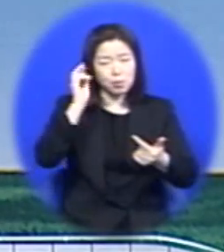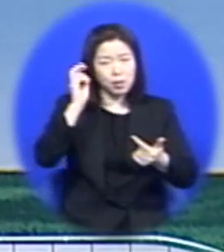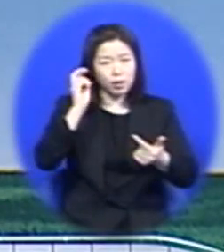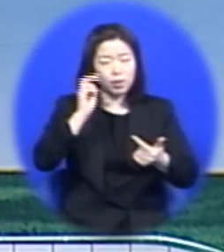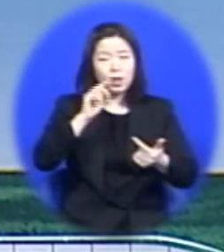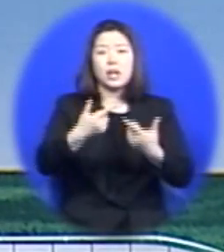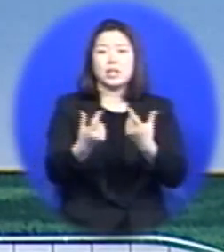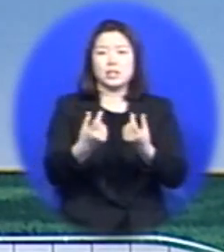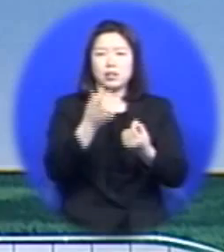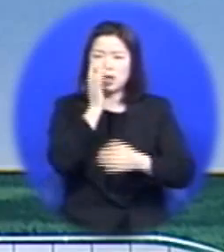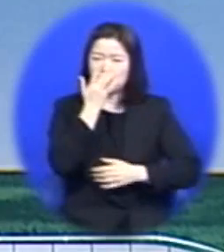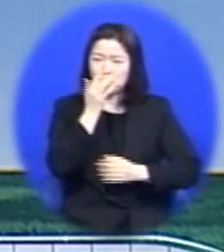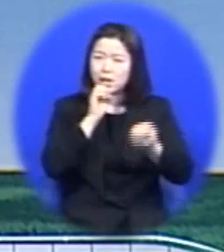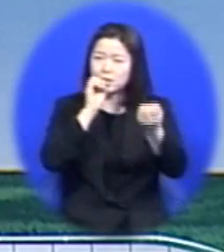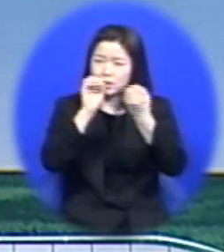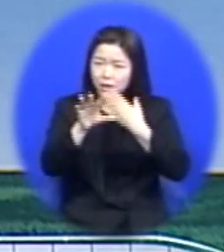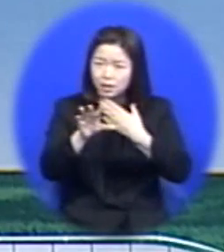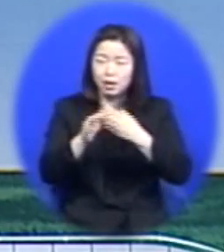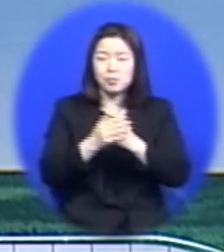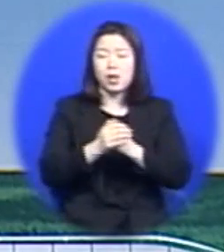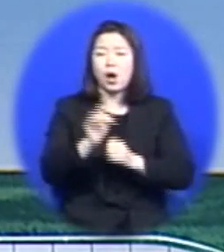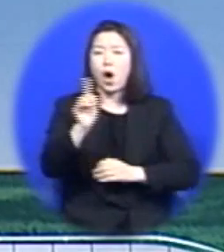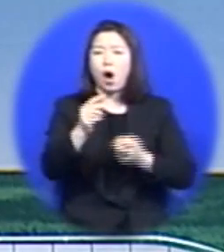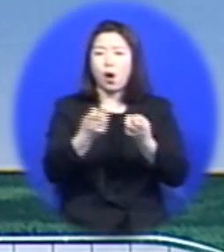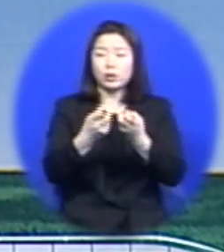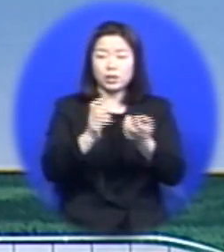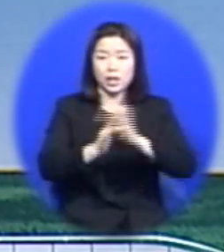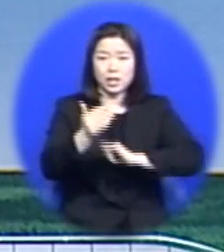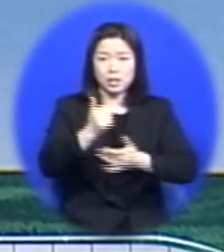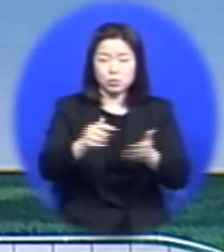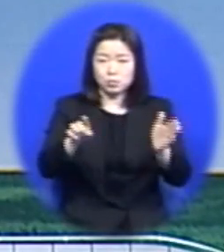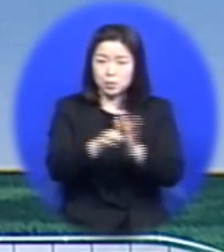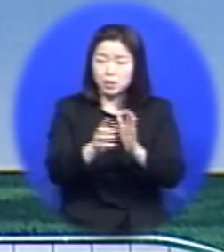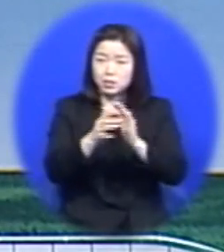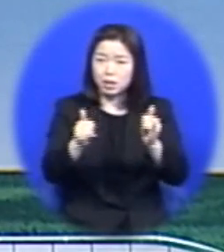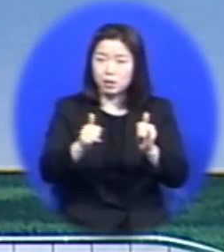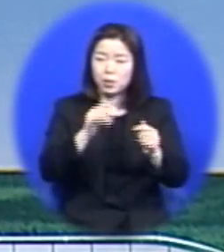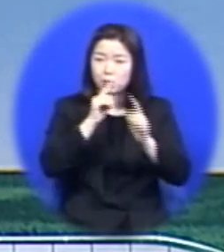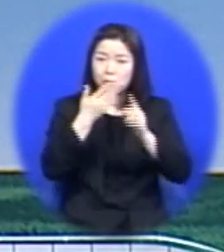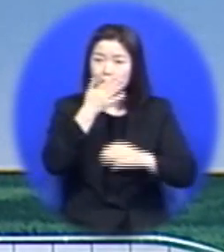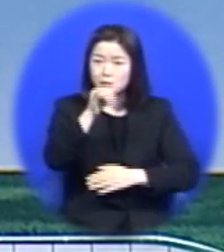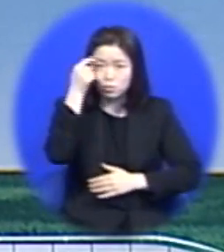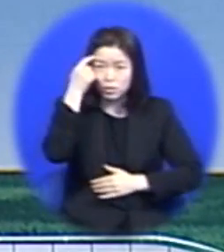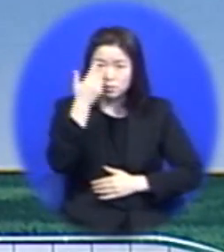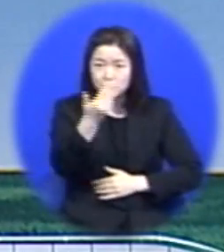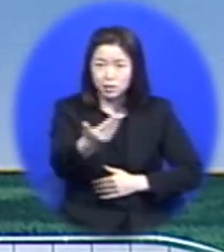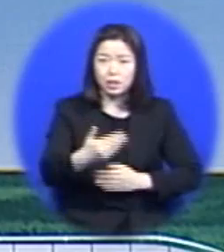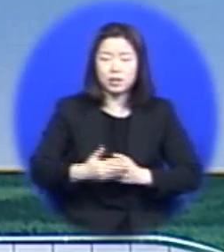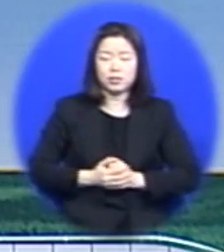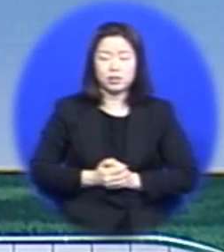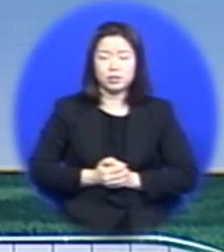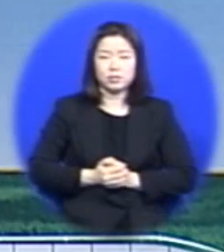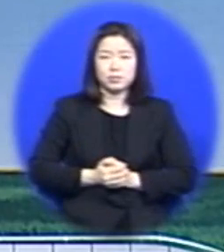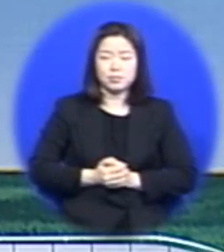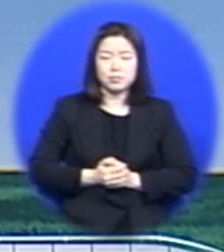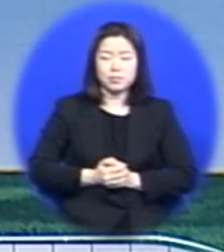대답을 해서야 어떻게 예수님을 믿는 사람이라고 할 수 있겠습니까?